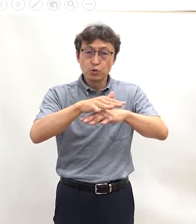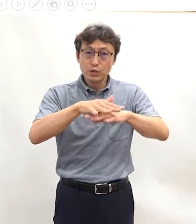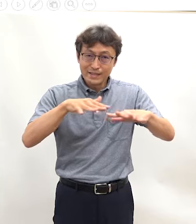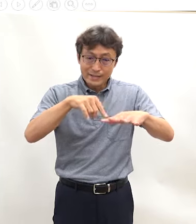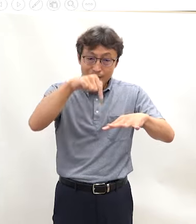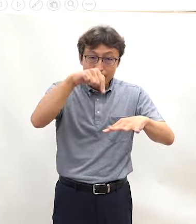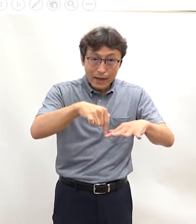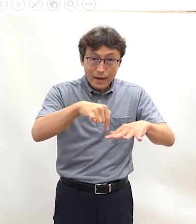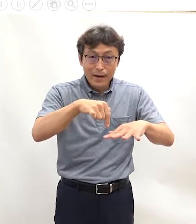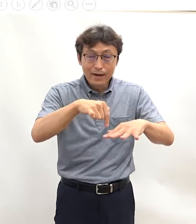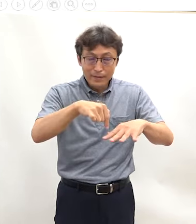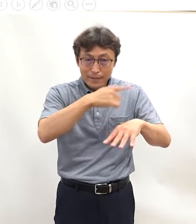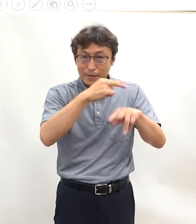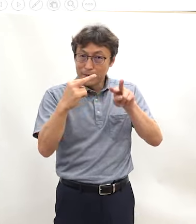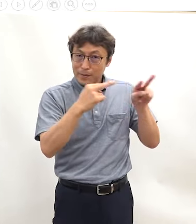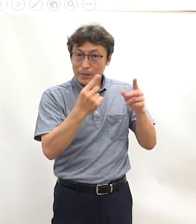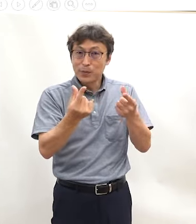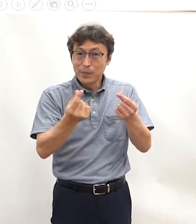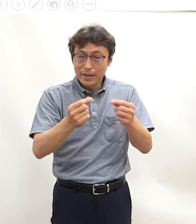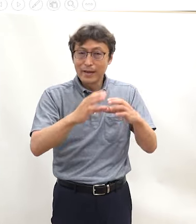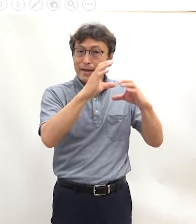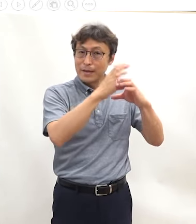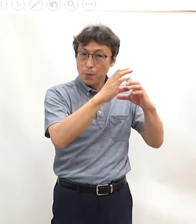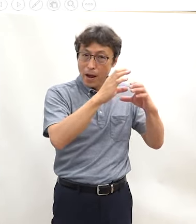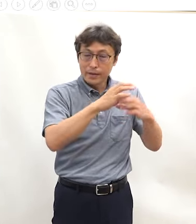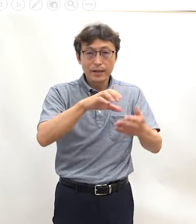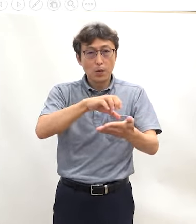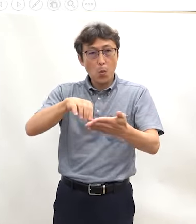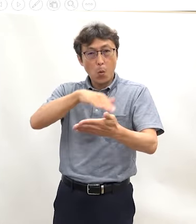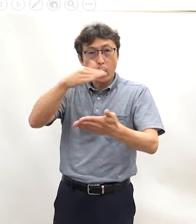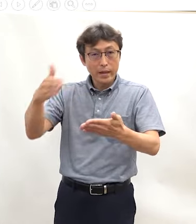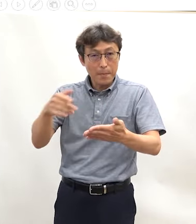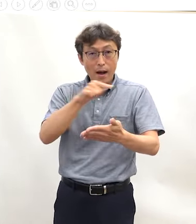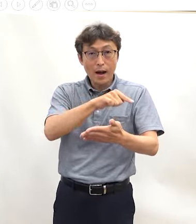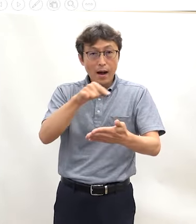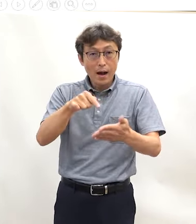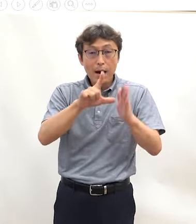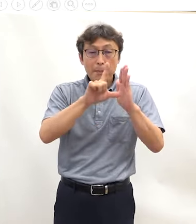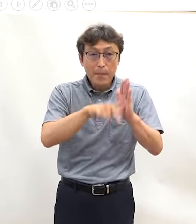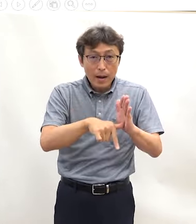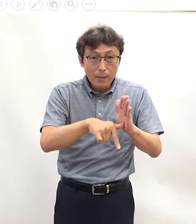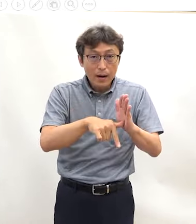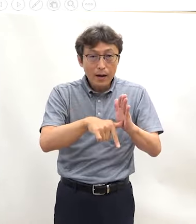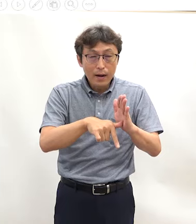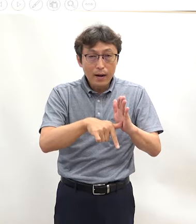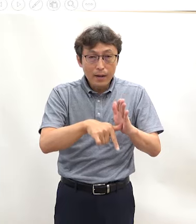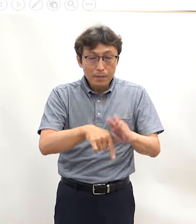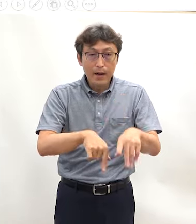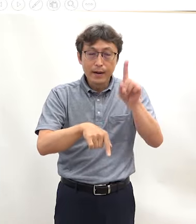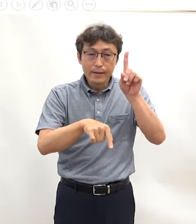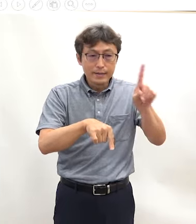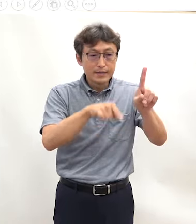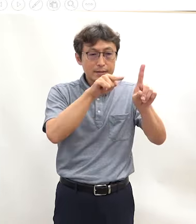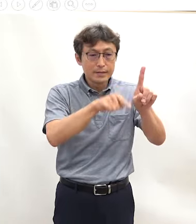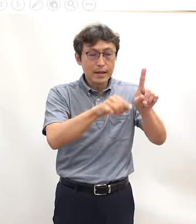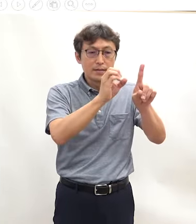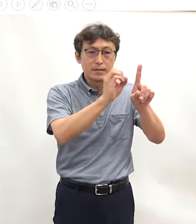通りですね、いわき市、郡山市は、まあ、それなりに現在は 1.036 あ